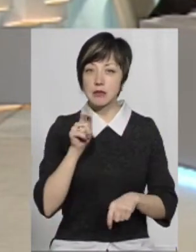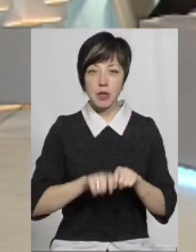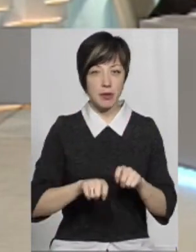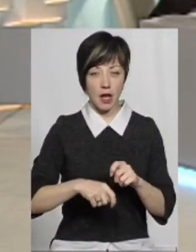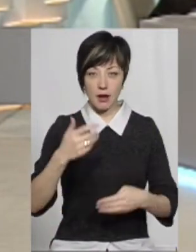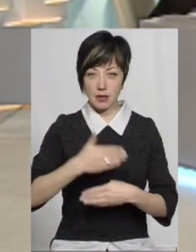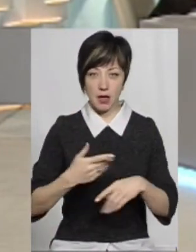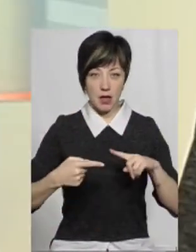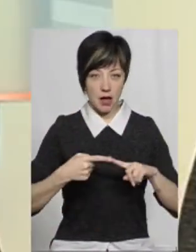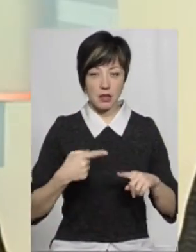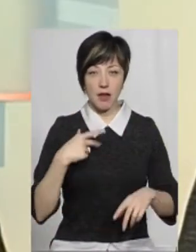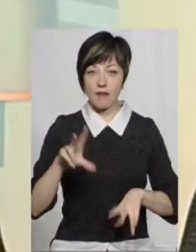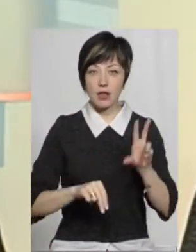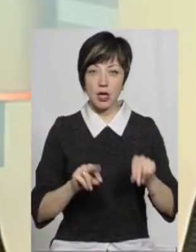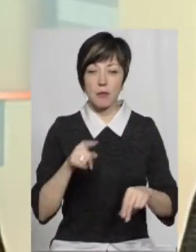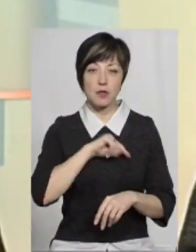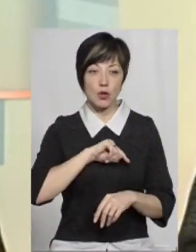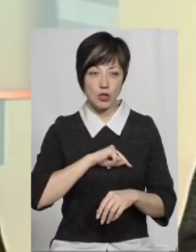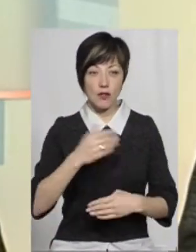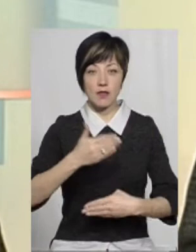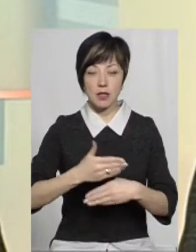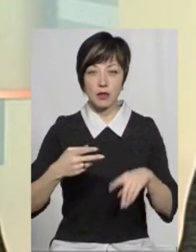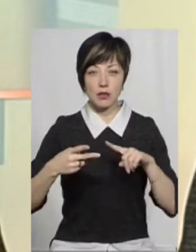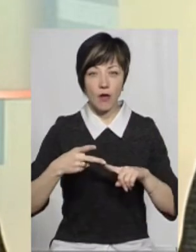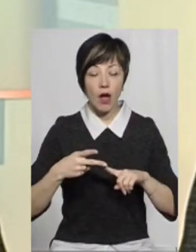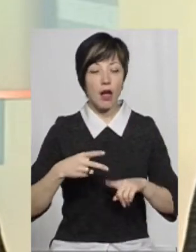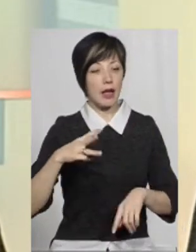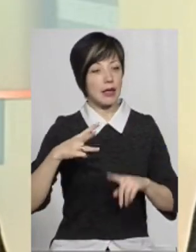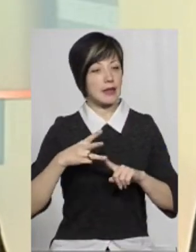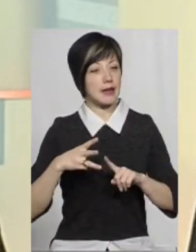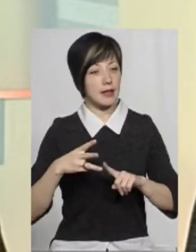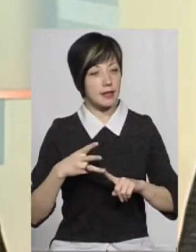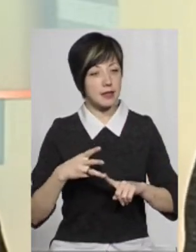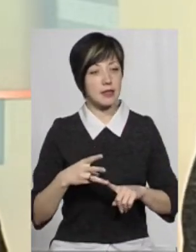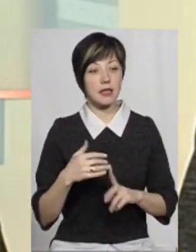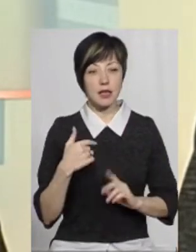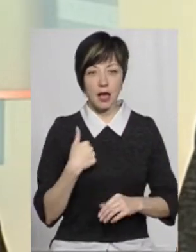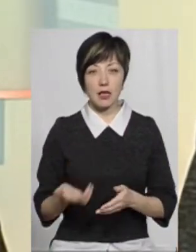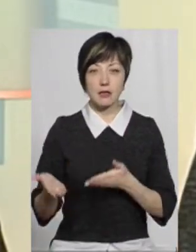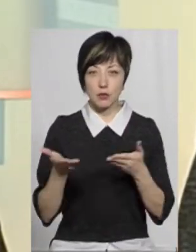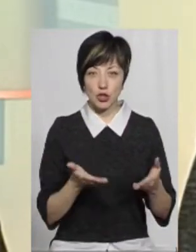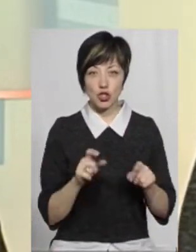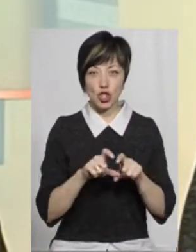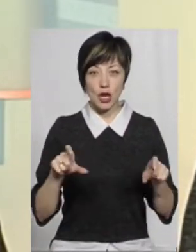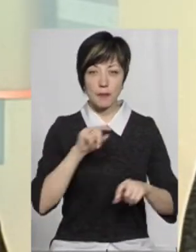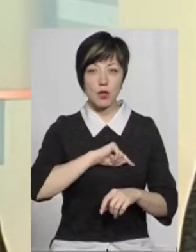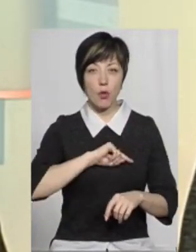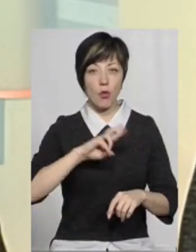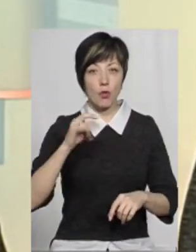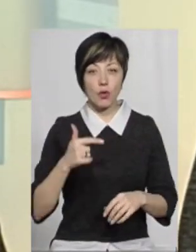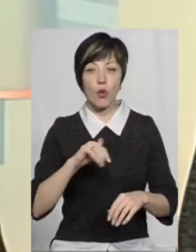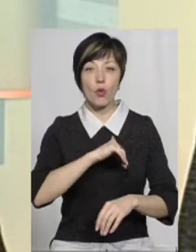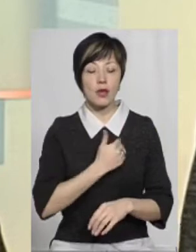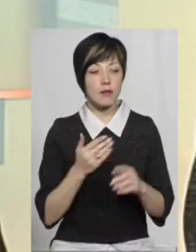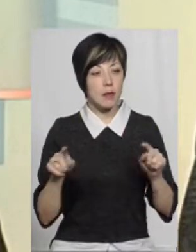експериментальна вистава, раз. Я її рахую як психологічна вистава, два. І третє, тому що я запросив шкільних психологів, тому що я